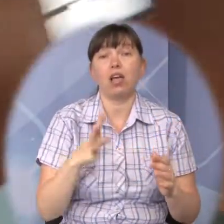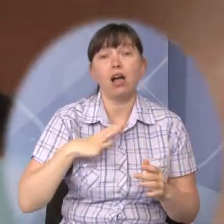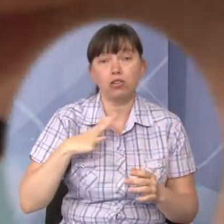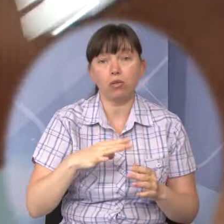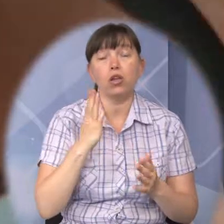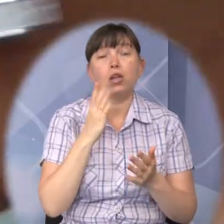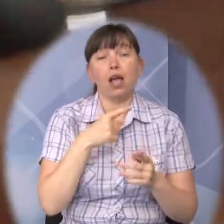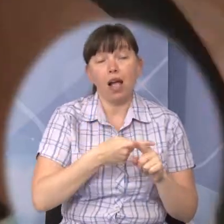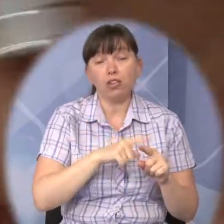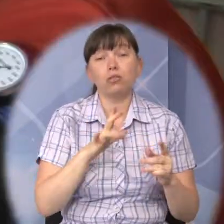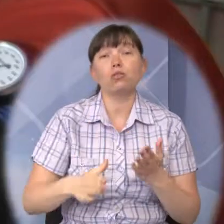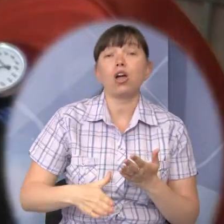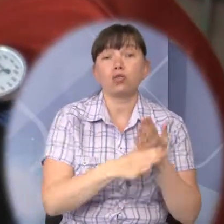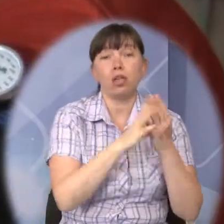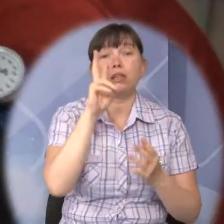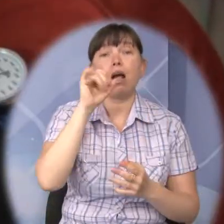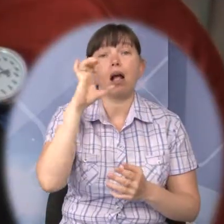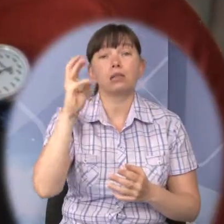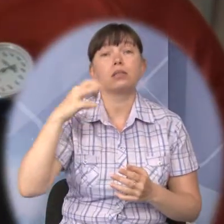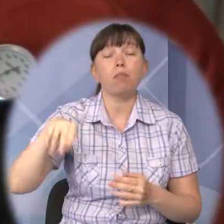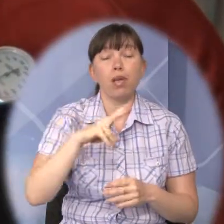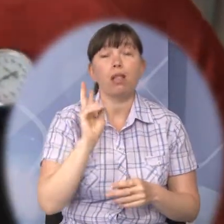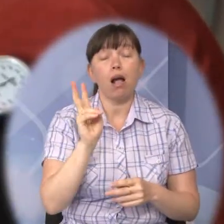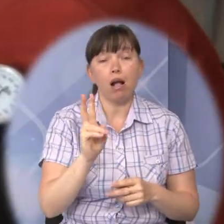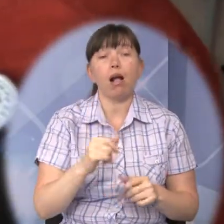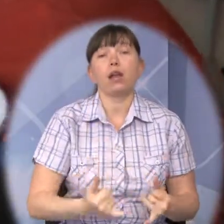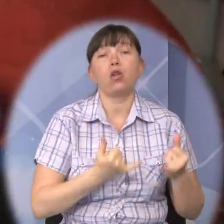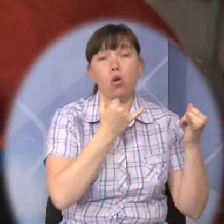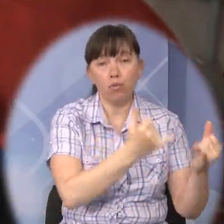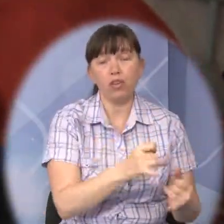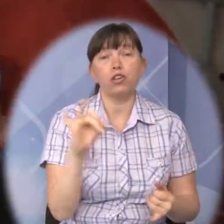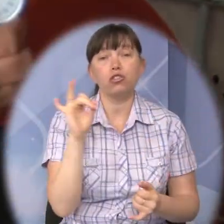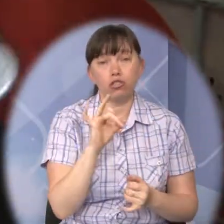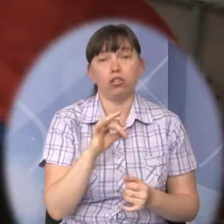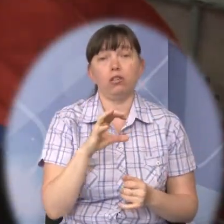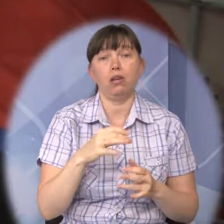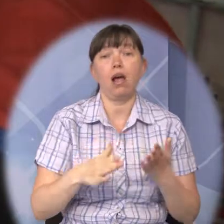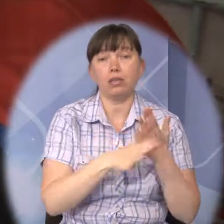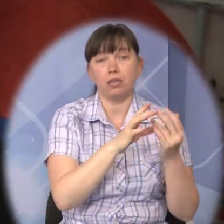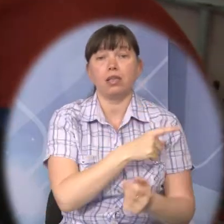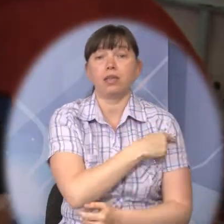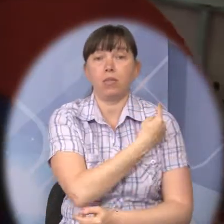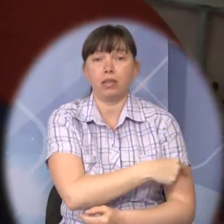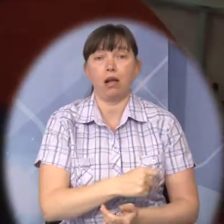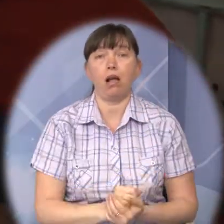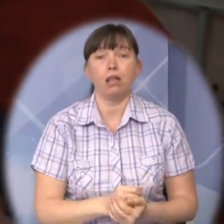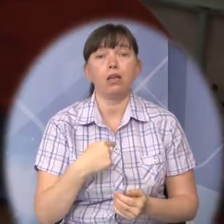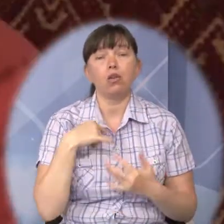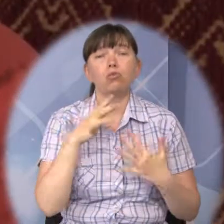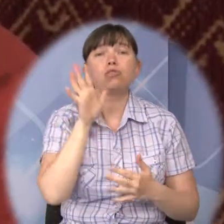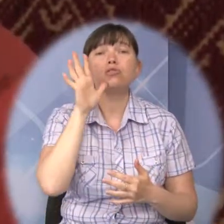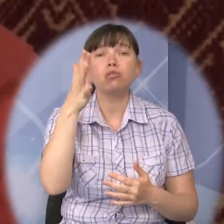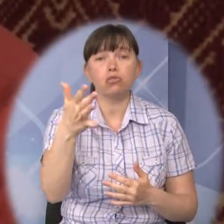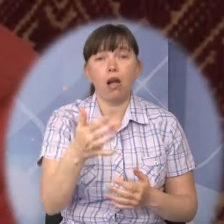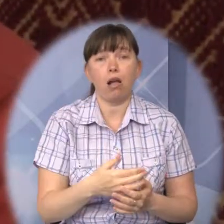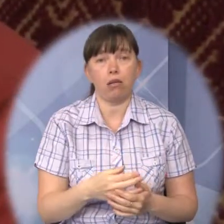sunt asistate de Asociația Obștească Casmed, care pe lângă asistență socială le oferă și asistență medicală. Eu